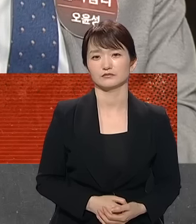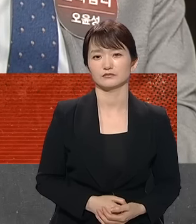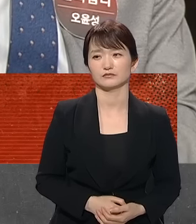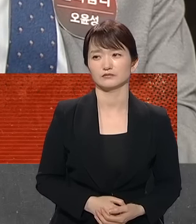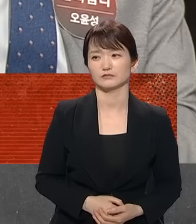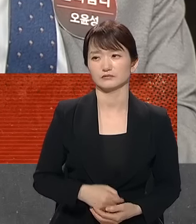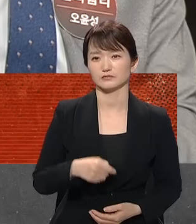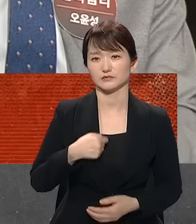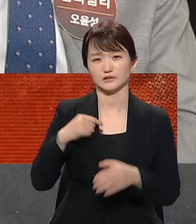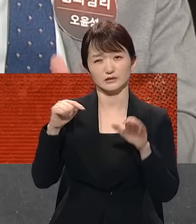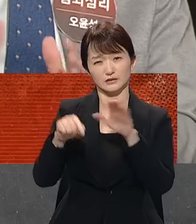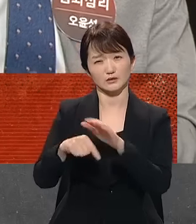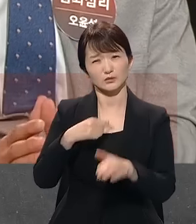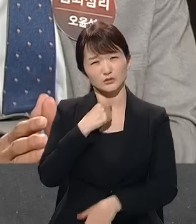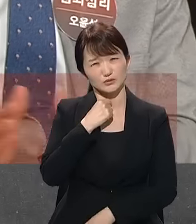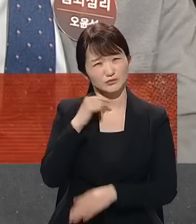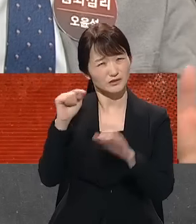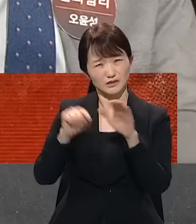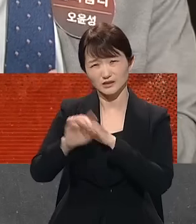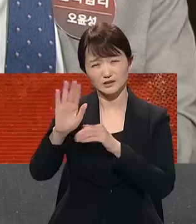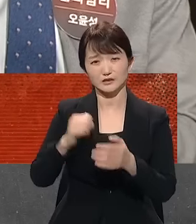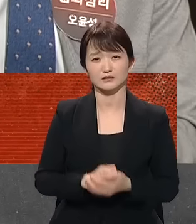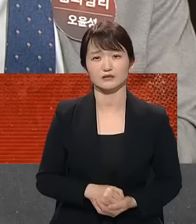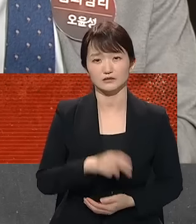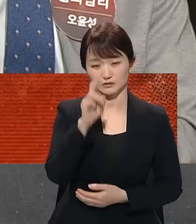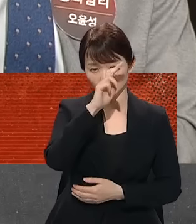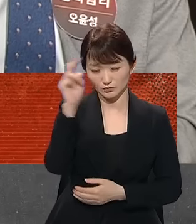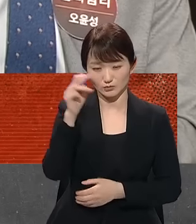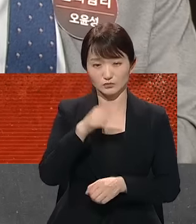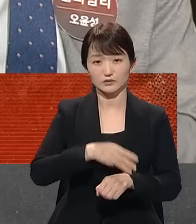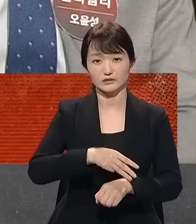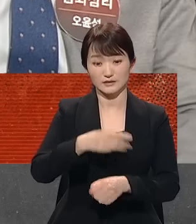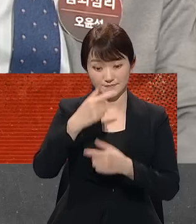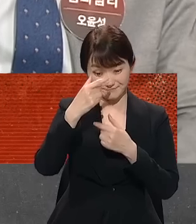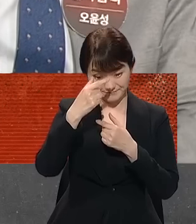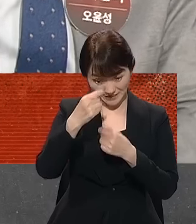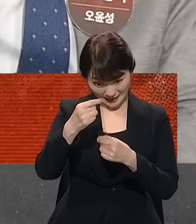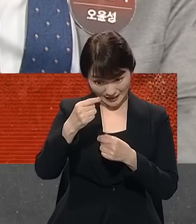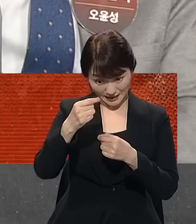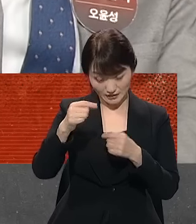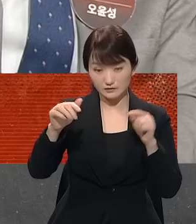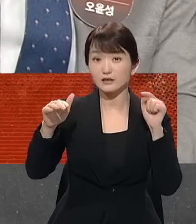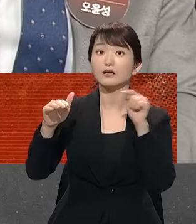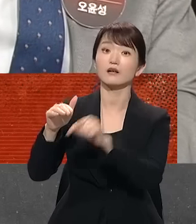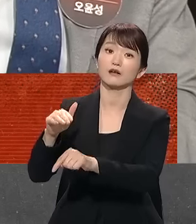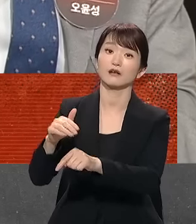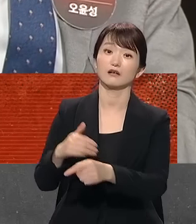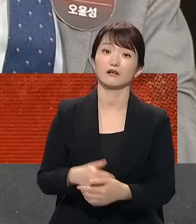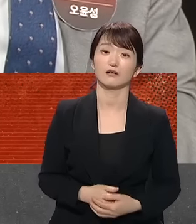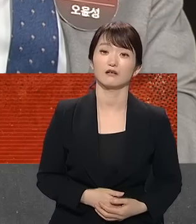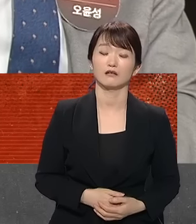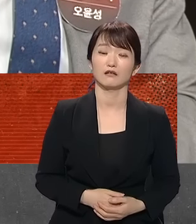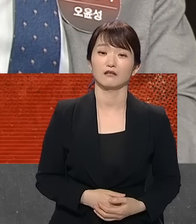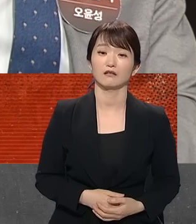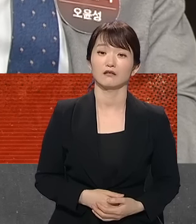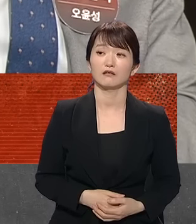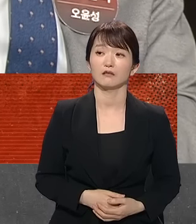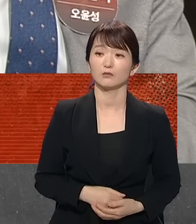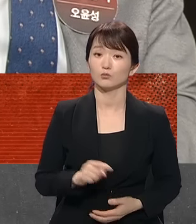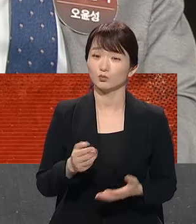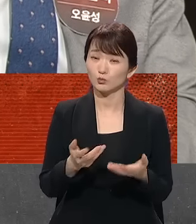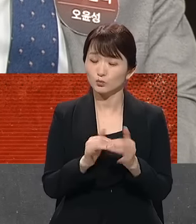자기가 가고 싶을 때 가는 게 아니라 오후 3시에 모아서 가라. 이렇게 얘기를 했다는 거죠. 그래서 어떤